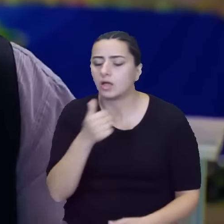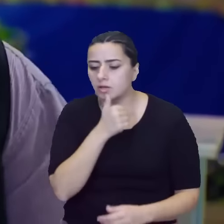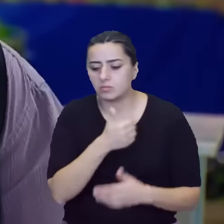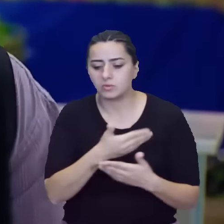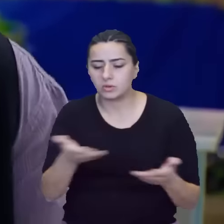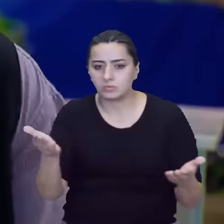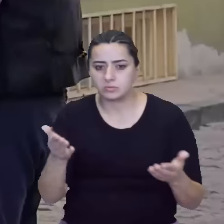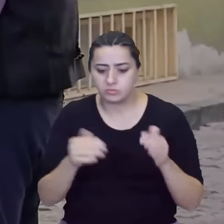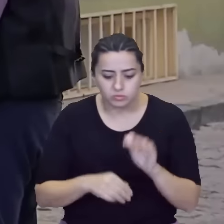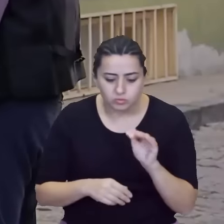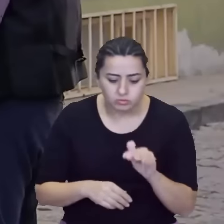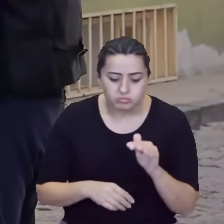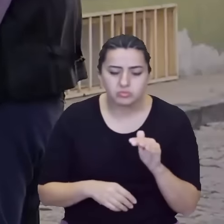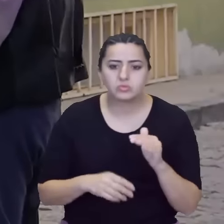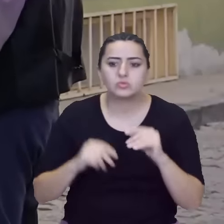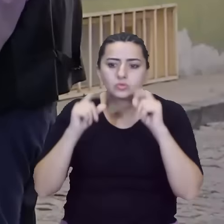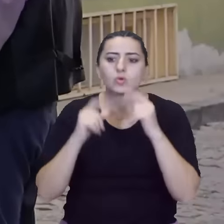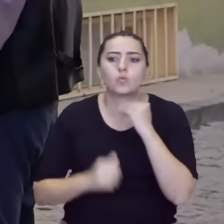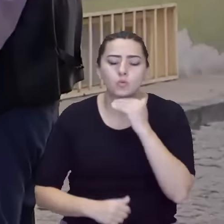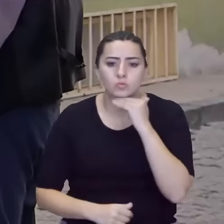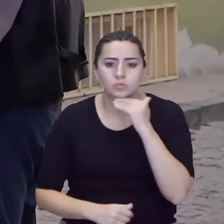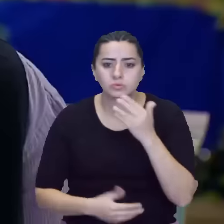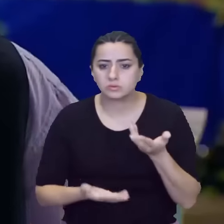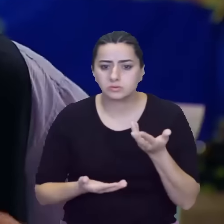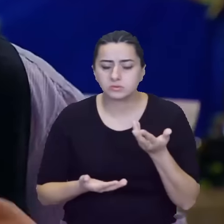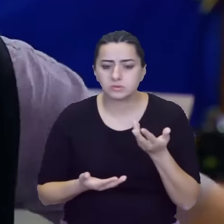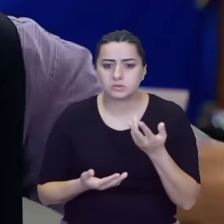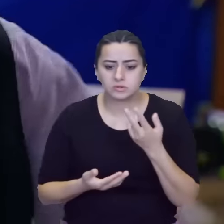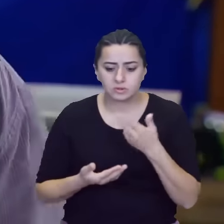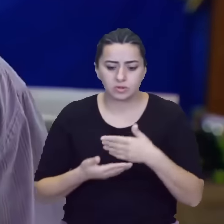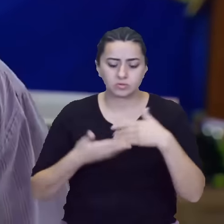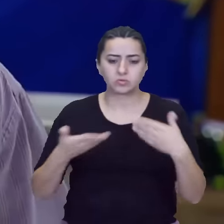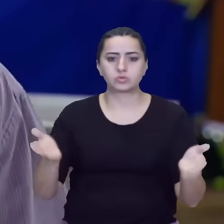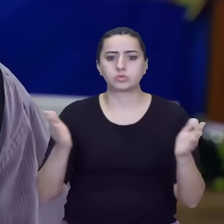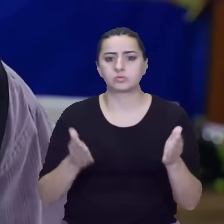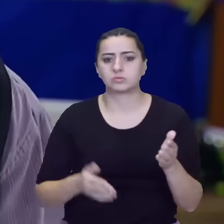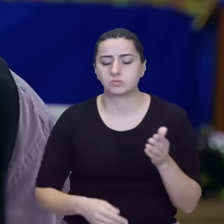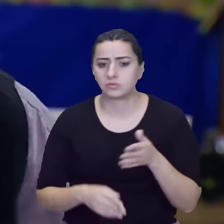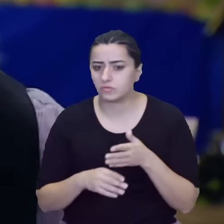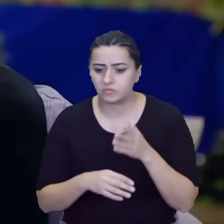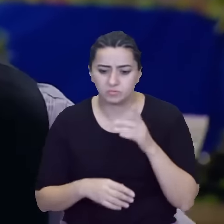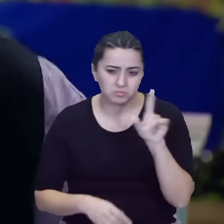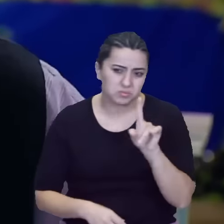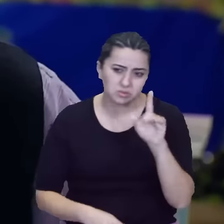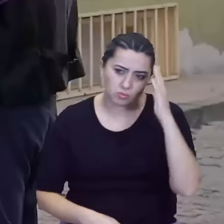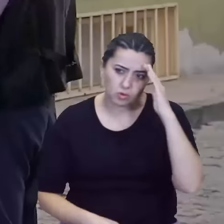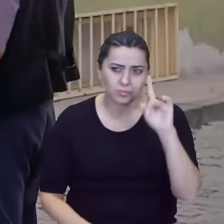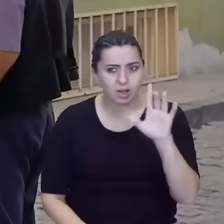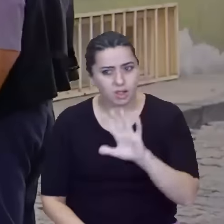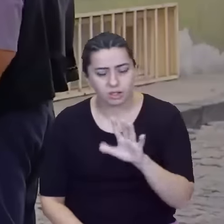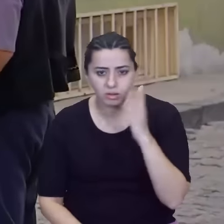yere. Girdim, dürttüm, mürttüm. Hiç uyanmıyor ya. Yani böyle 2.80 uzanmış. Gerçi en fazla 1.50 falan yani